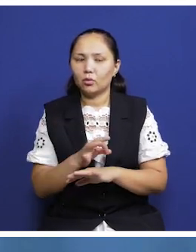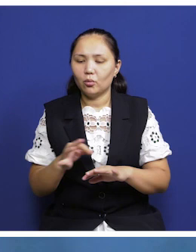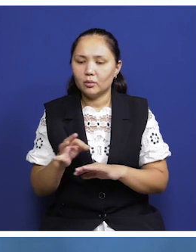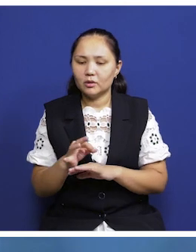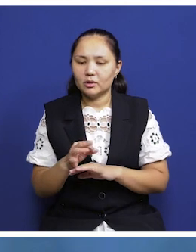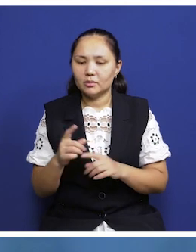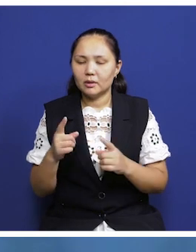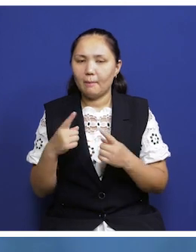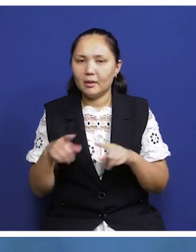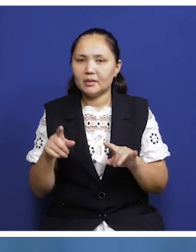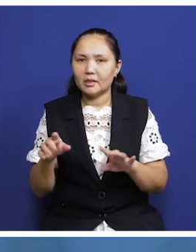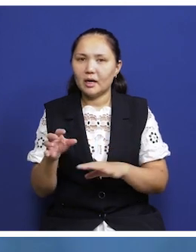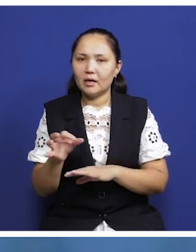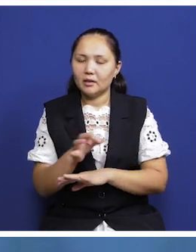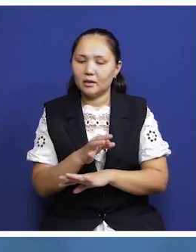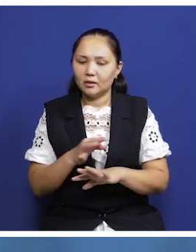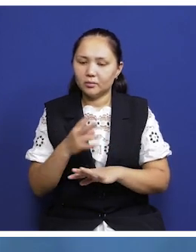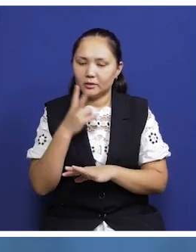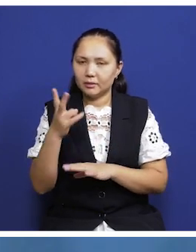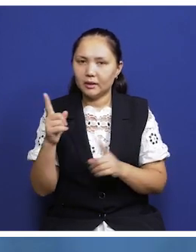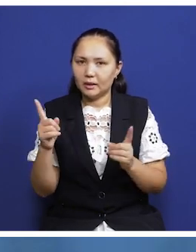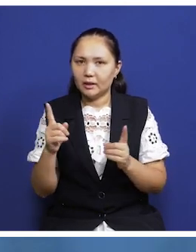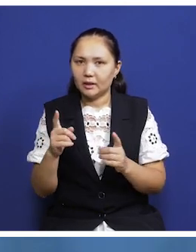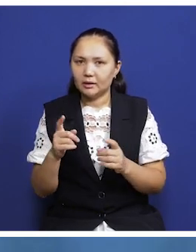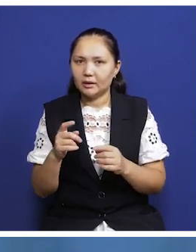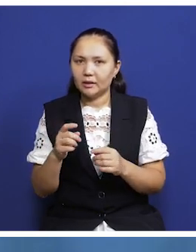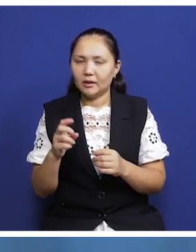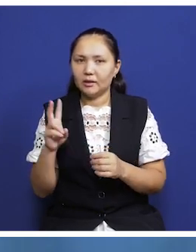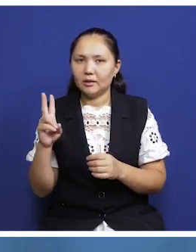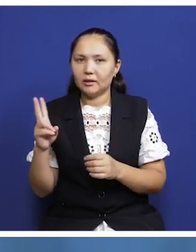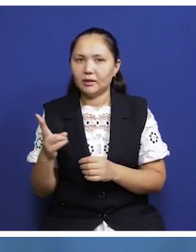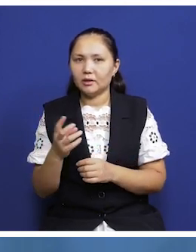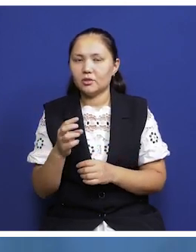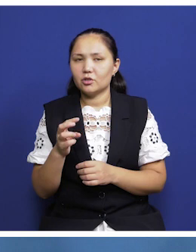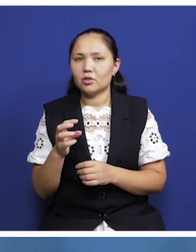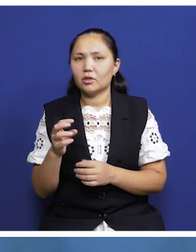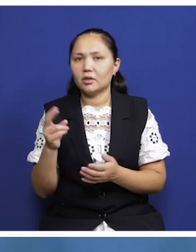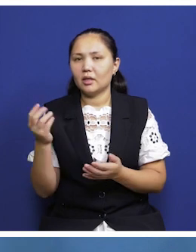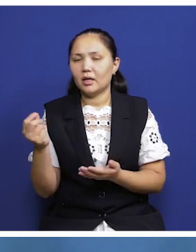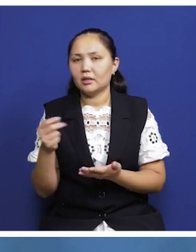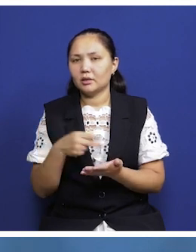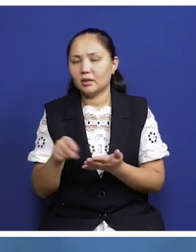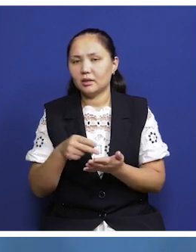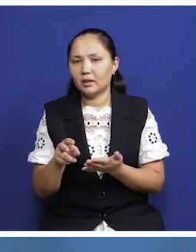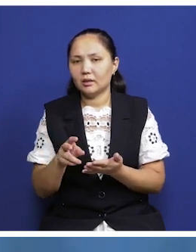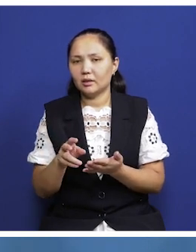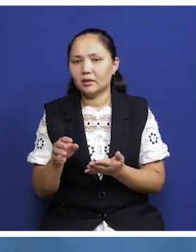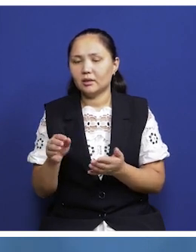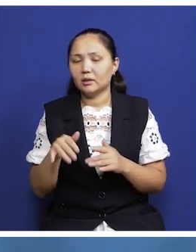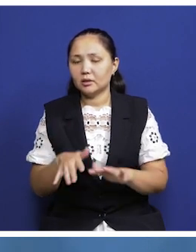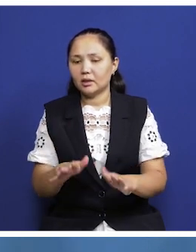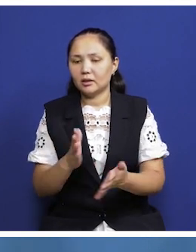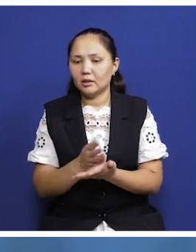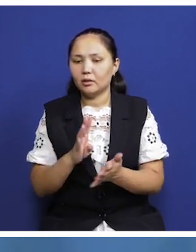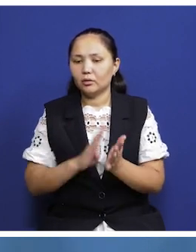басқа аймақтармен салыстырғанда, өңірлермен салыстырғанда соңғы екінші болып тұр табыс жағынан. Себебі бізде